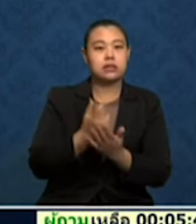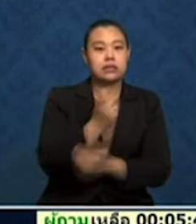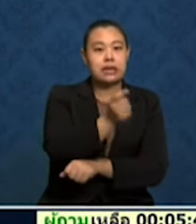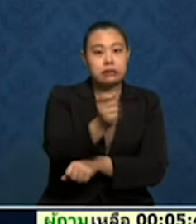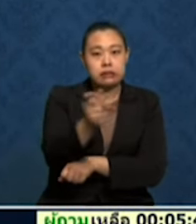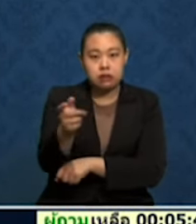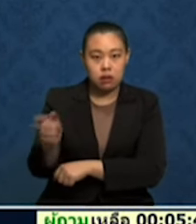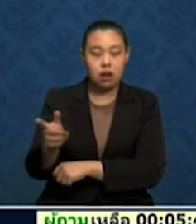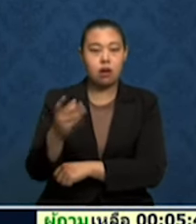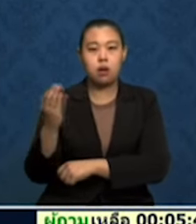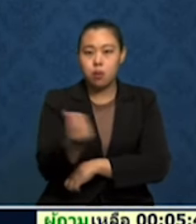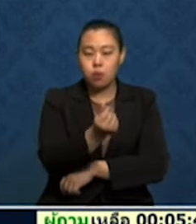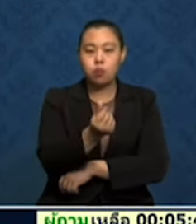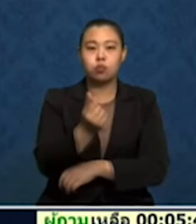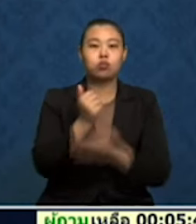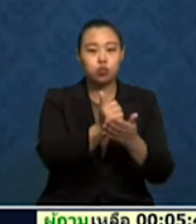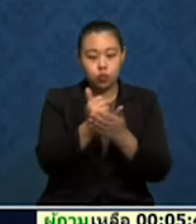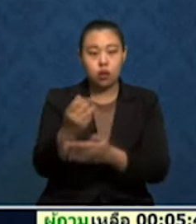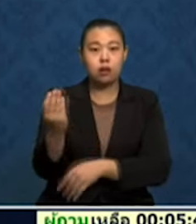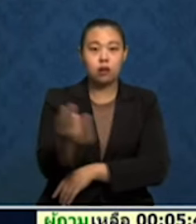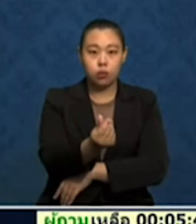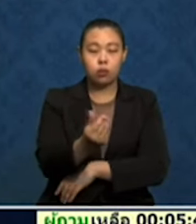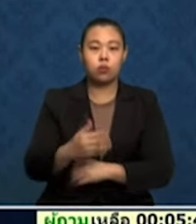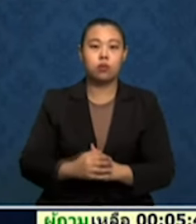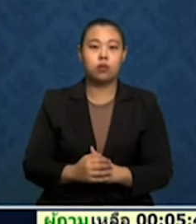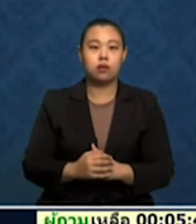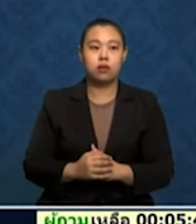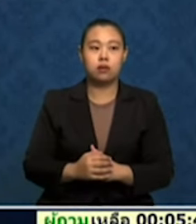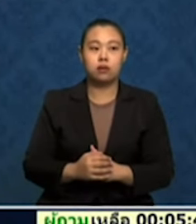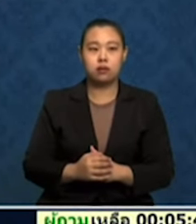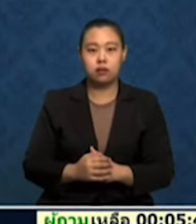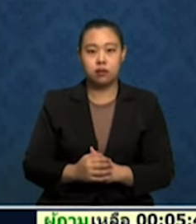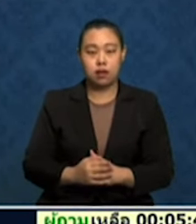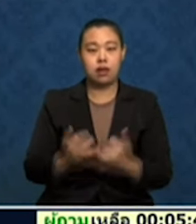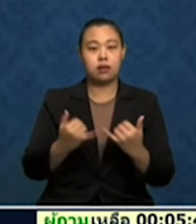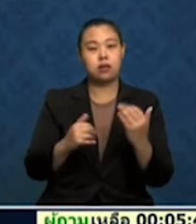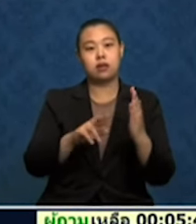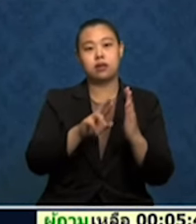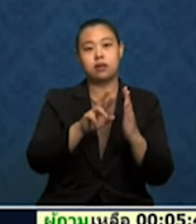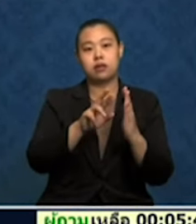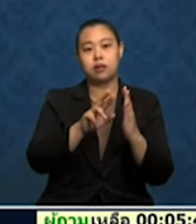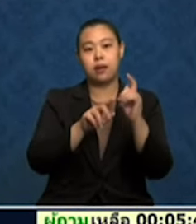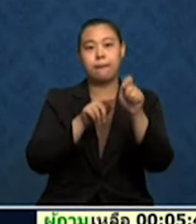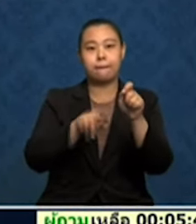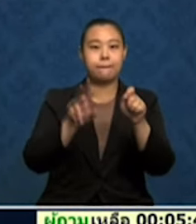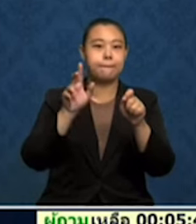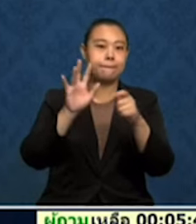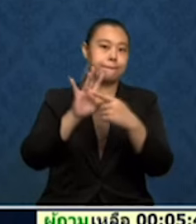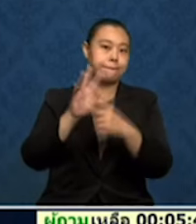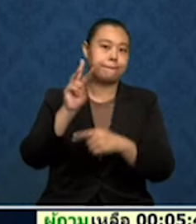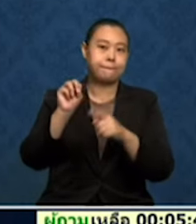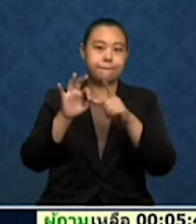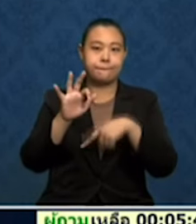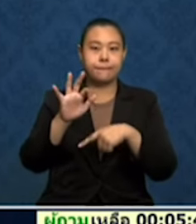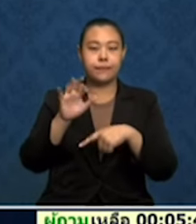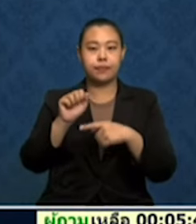พูดแล้วไม่ได้ทำอะไรเนี่ยค่ะก็ต้องเรียนท่านประธานแล้วก็ที่แม่สายที่ท่านได้สอบถามเมื่อกี้นี้นะคะที่ท่านได้เรียน